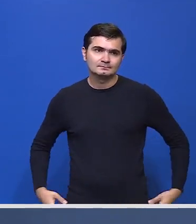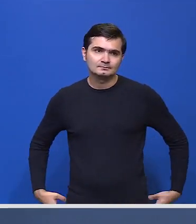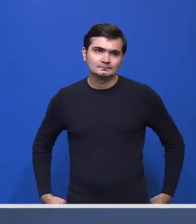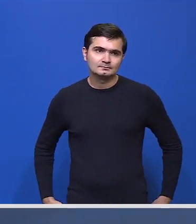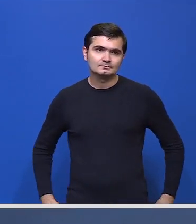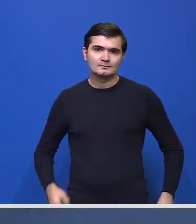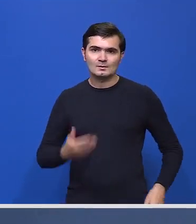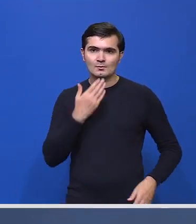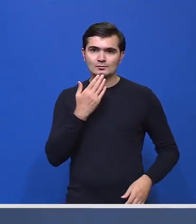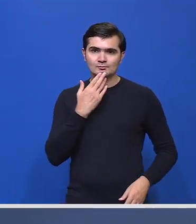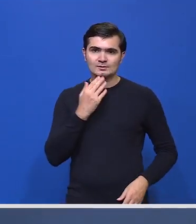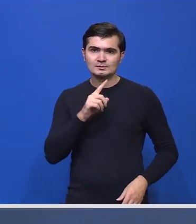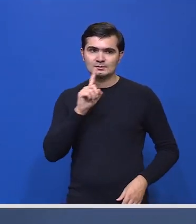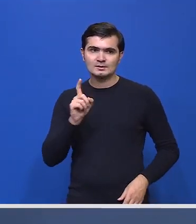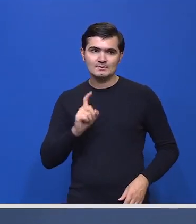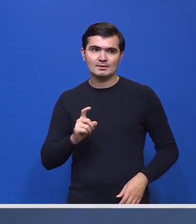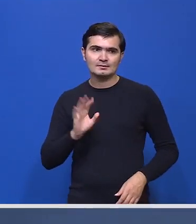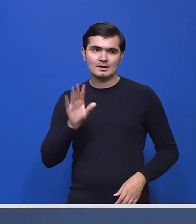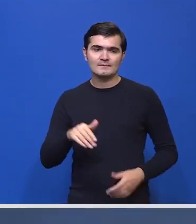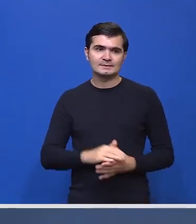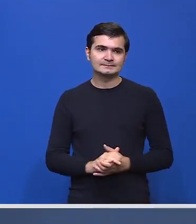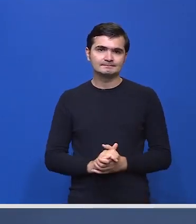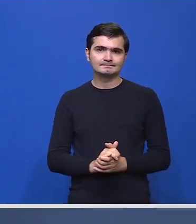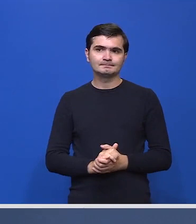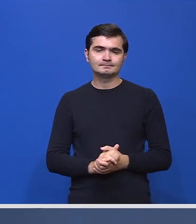Mulțumesc și eu, domnule ministru. Vă rog întrebări, dacă aveți, pentru domnia sa.